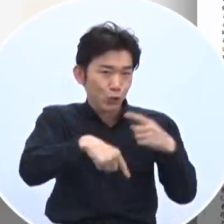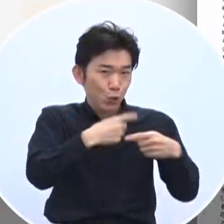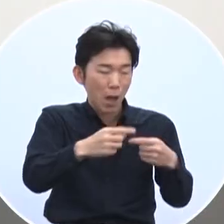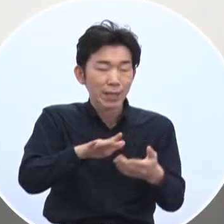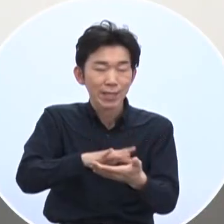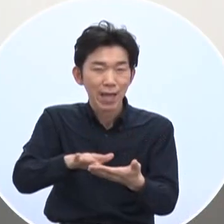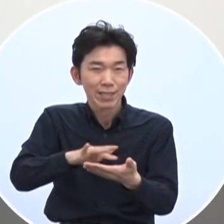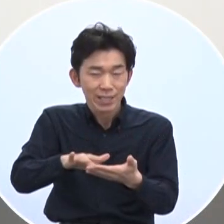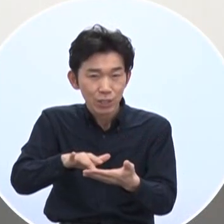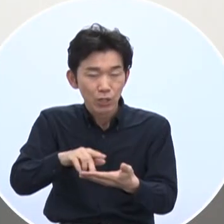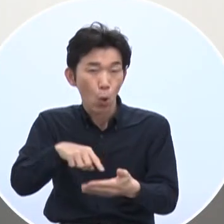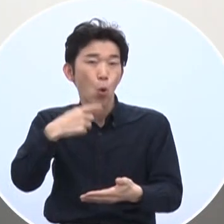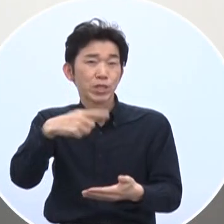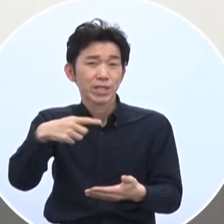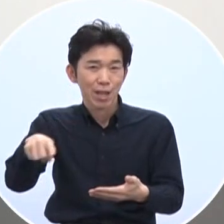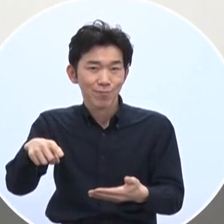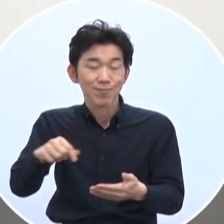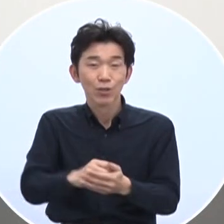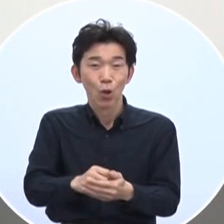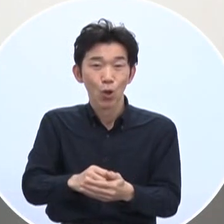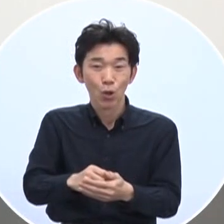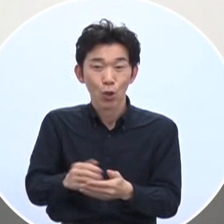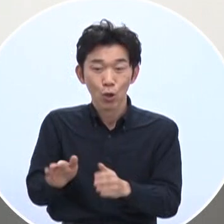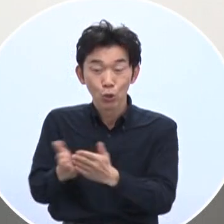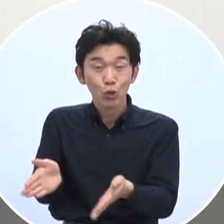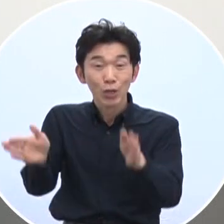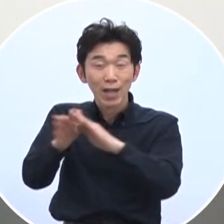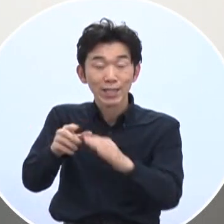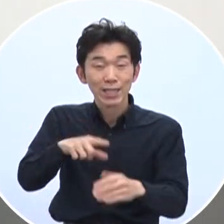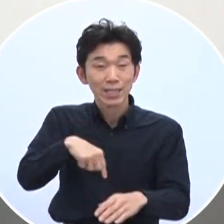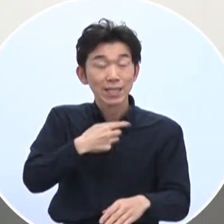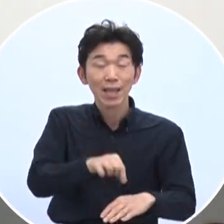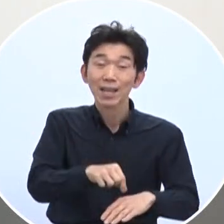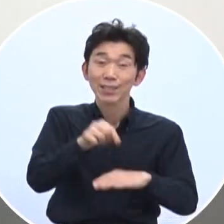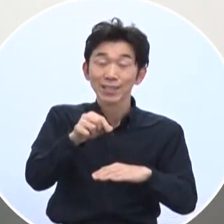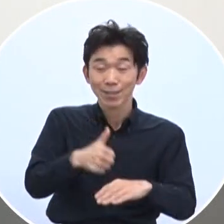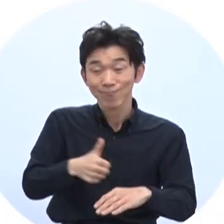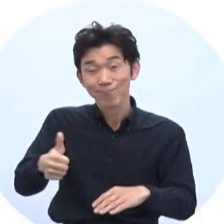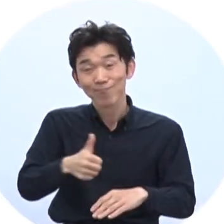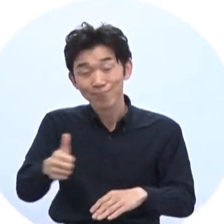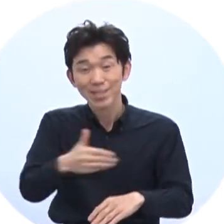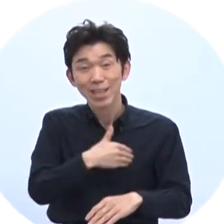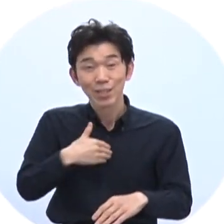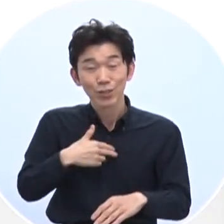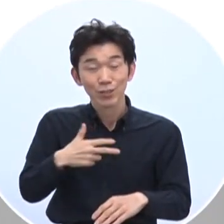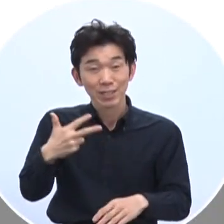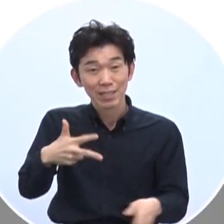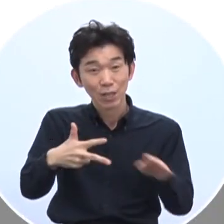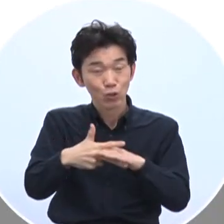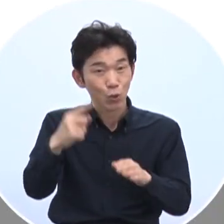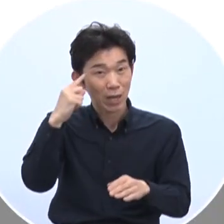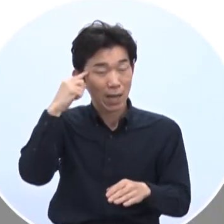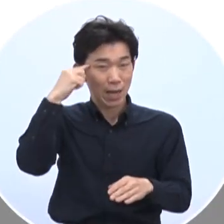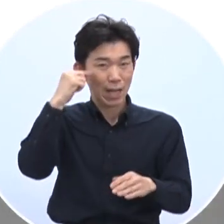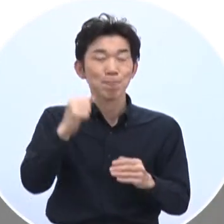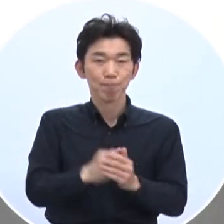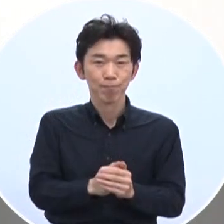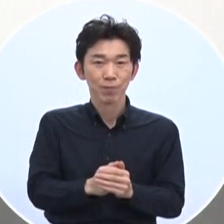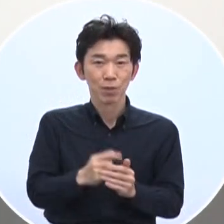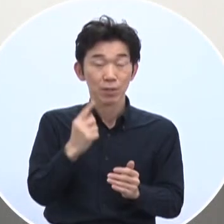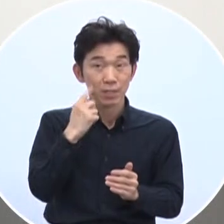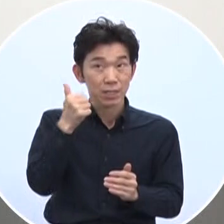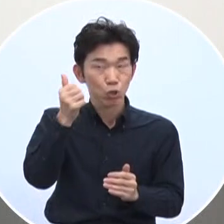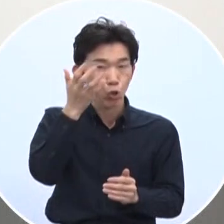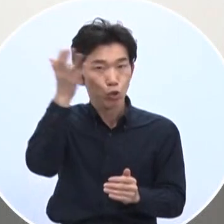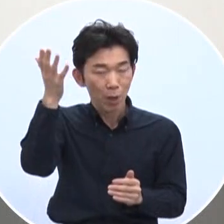ったり、図書館に気軽に足を運んでもらえるというような施設を作りました。父の夢であるパ